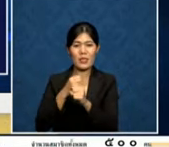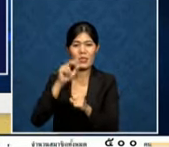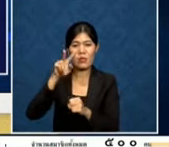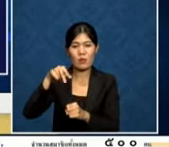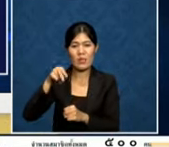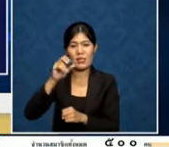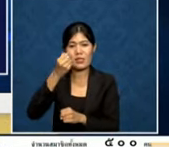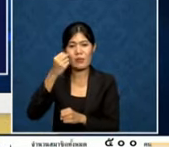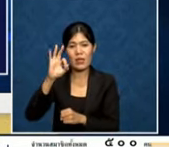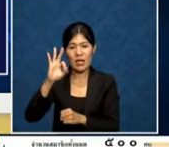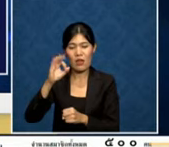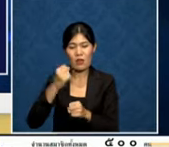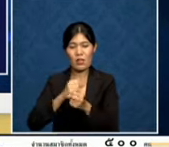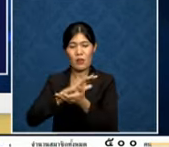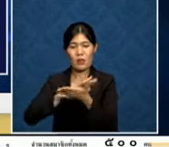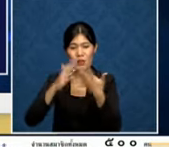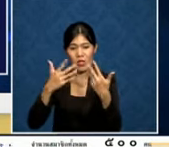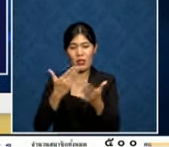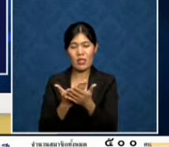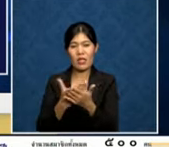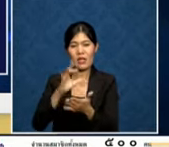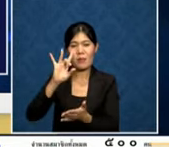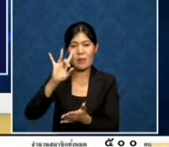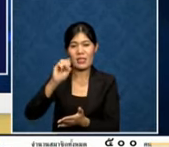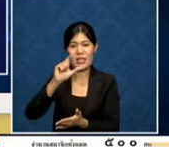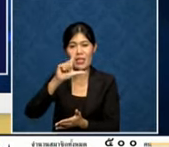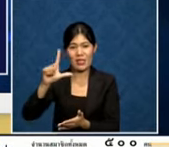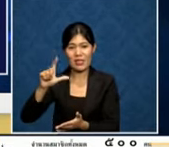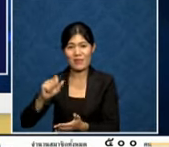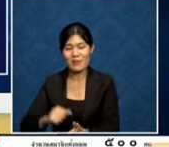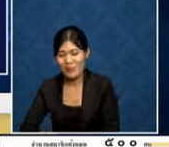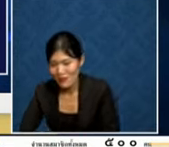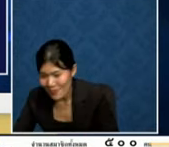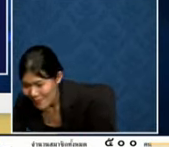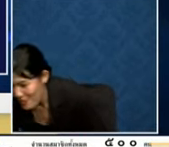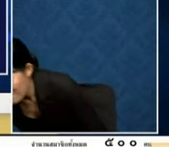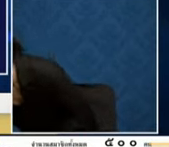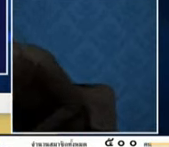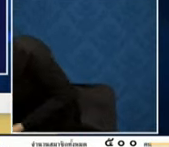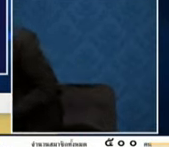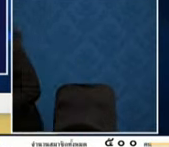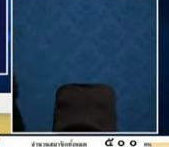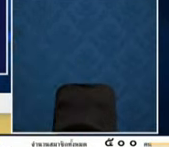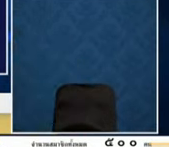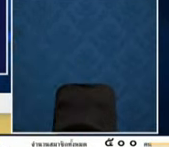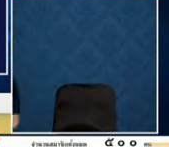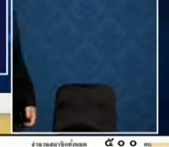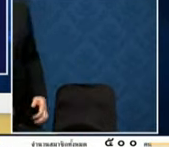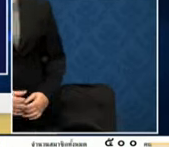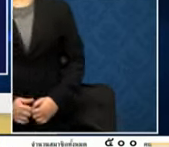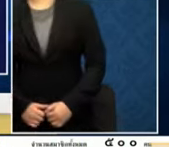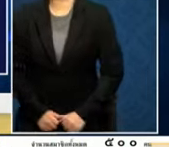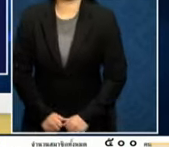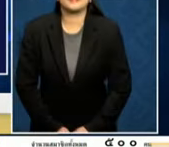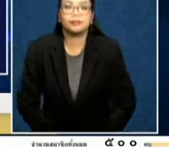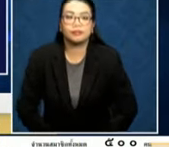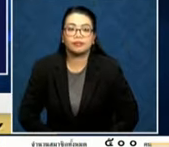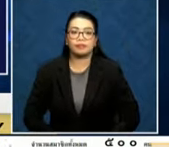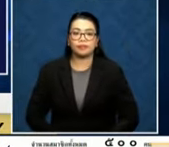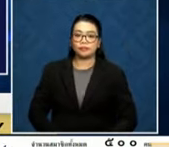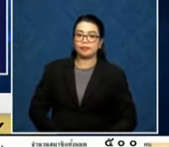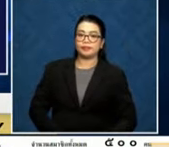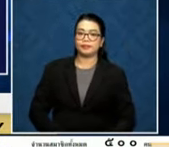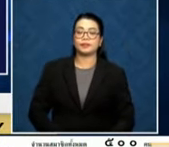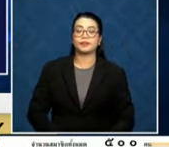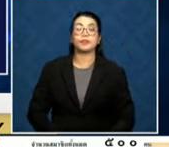แล้วจะเสร็จในปีหน้าใช้เงินไปทั้งหมด 800,000ล้านบาทหันมาดูประเทศไทยครับก็ต้องบอกถ้าถามว่าโครงสร้างพื้นฐาน